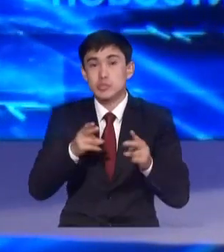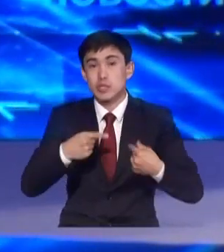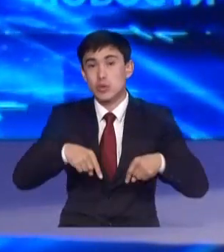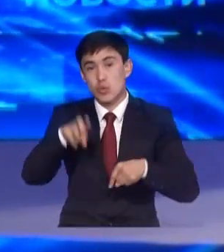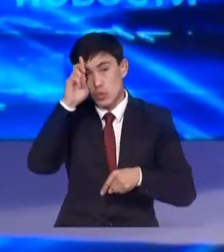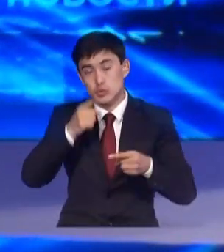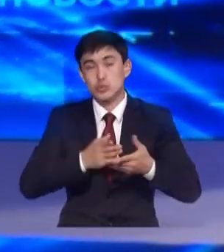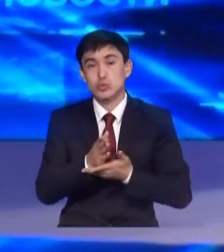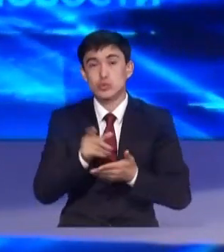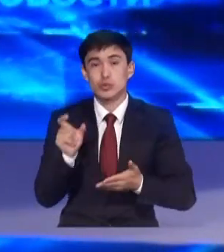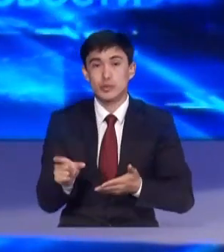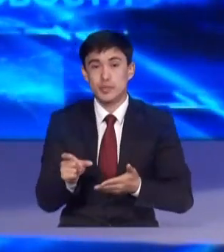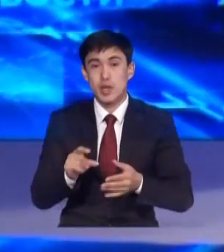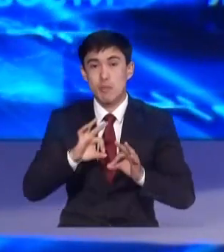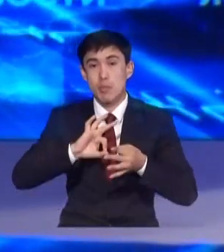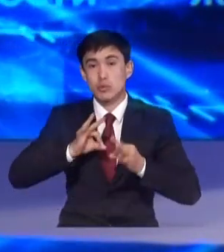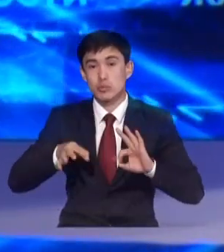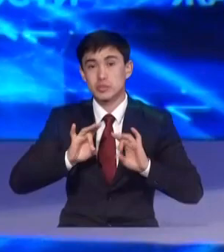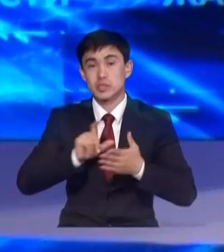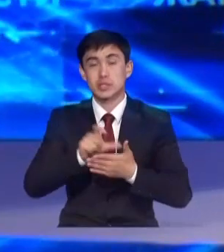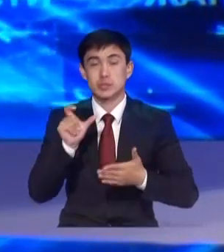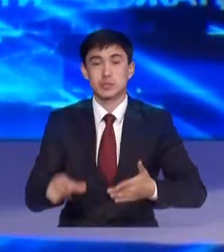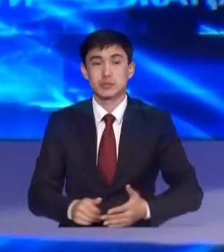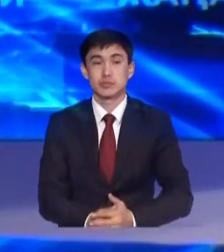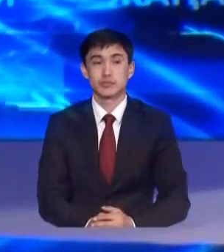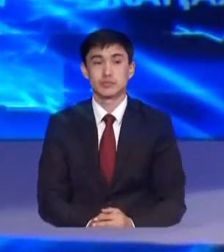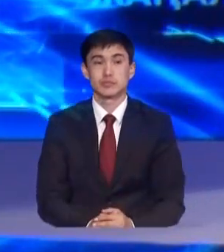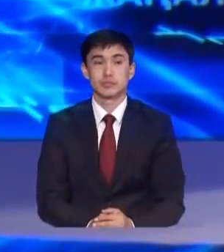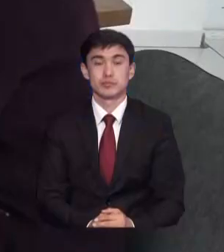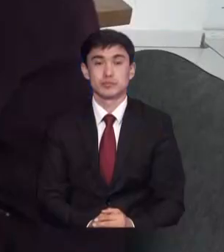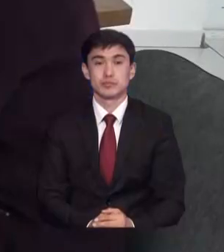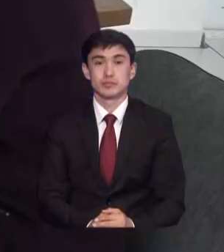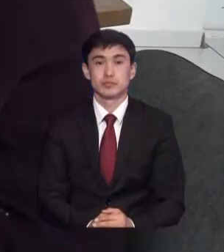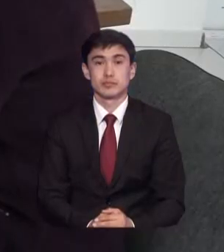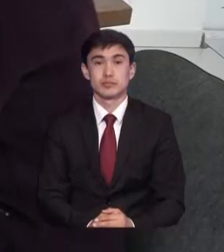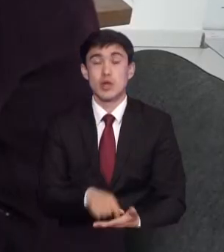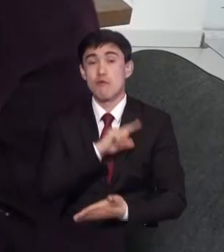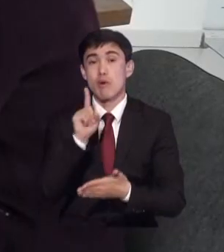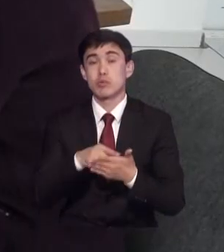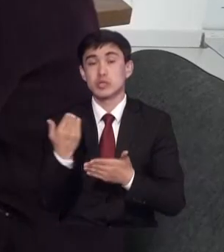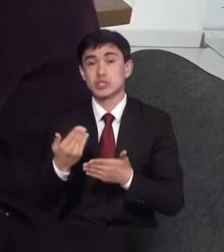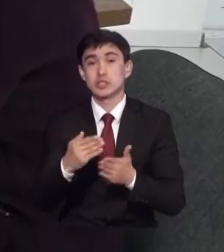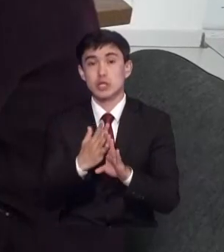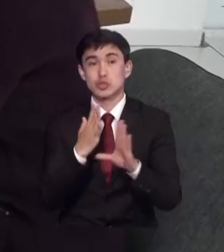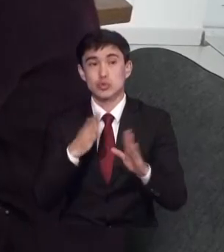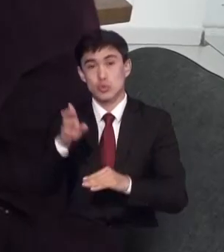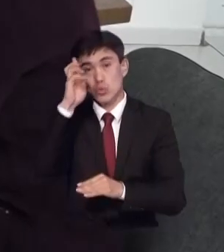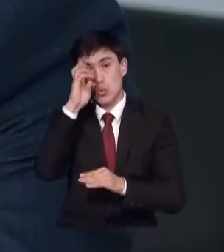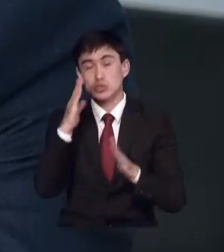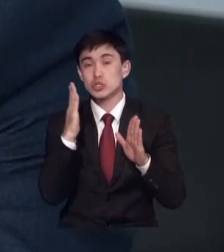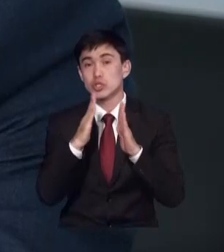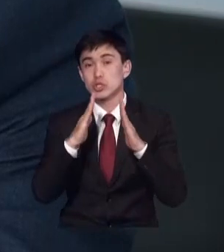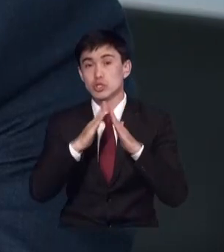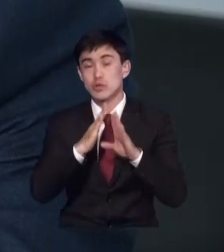компетентных государственных служащих. Подробности у Карины Закреевой. Вопросы касательно очередности в государственном